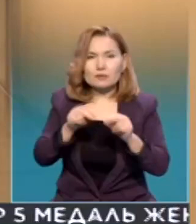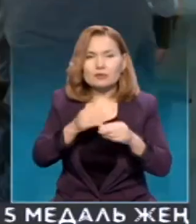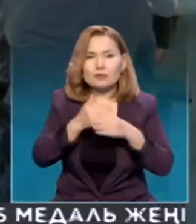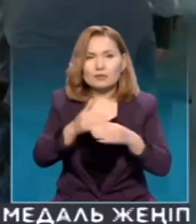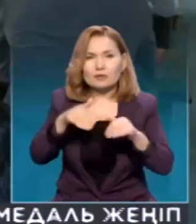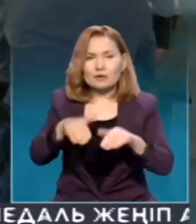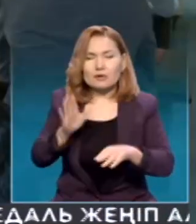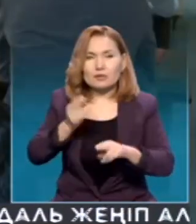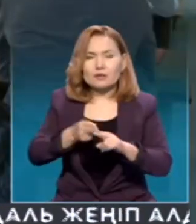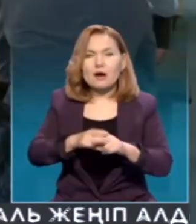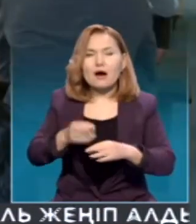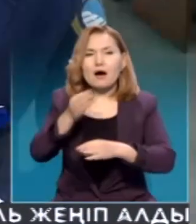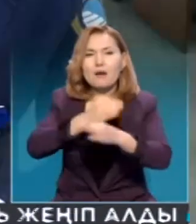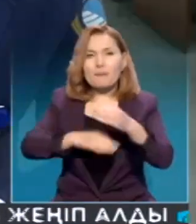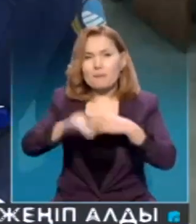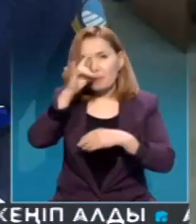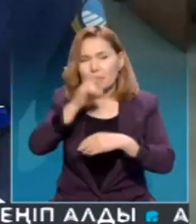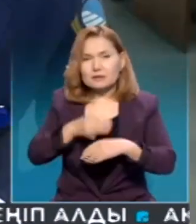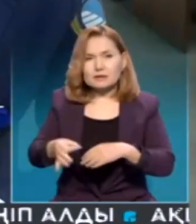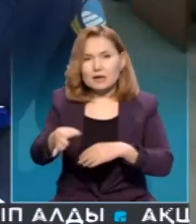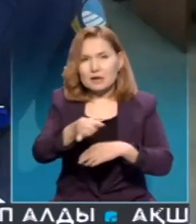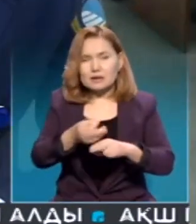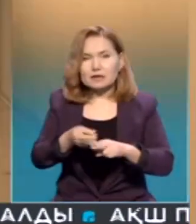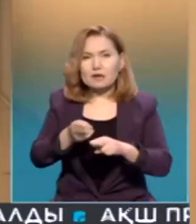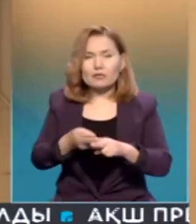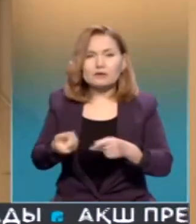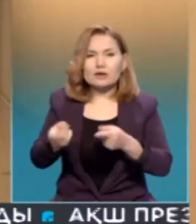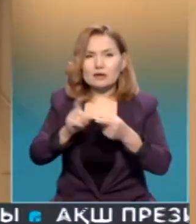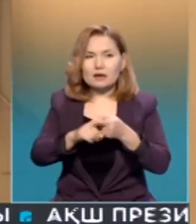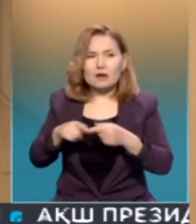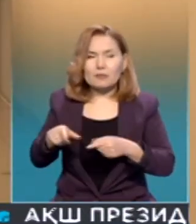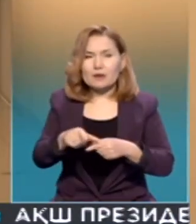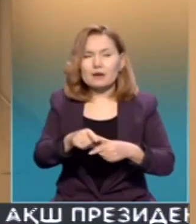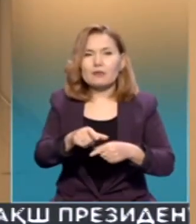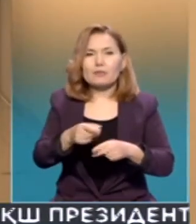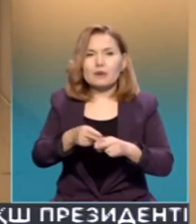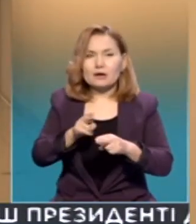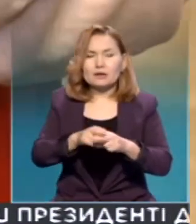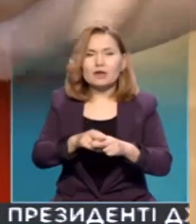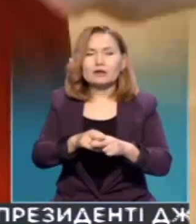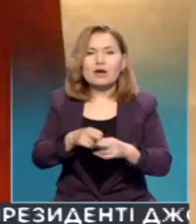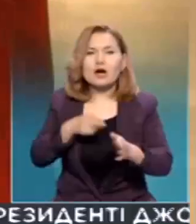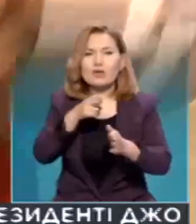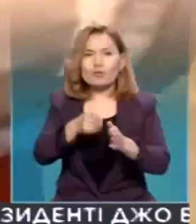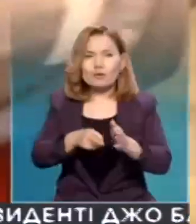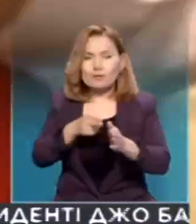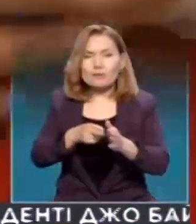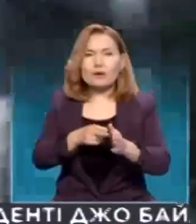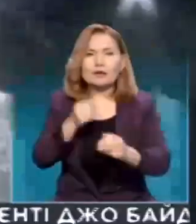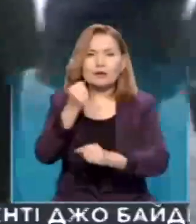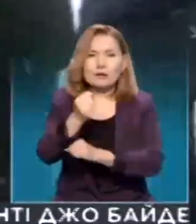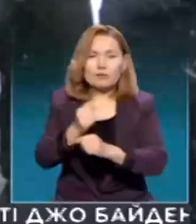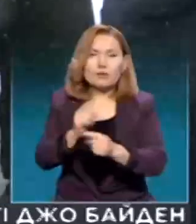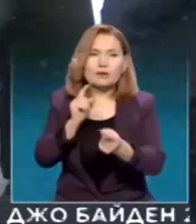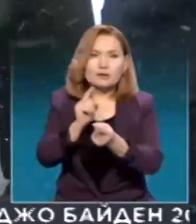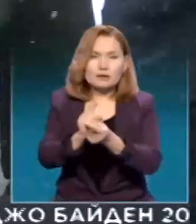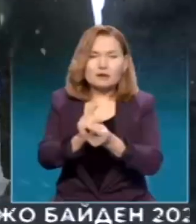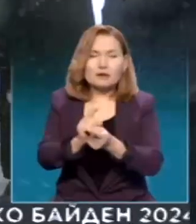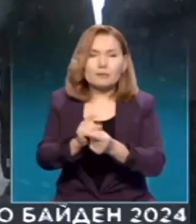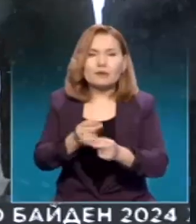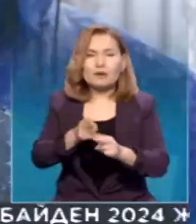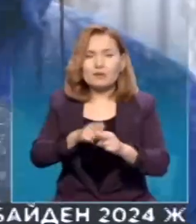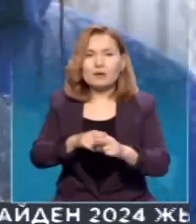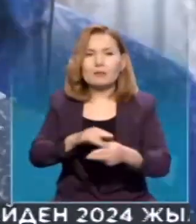солтүстікті байланыстырып отырған іргелі мекемеде тұрмыз. Біздің мақсатымыз осындағы әрбір жұмысшылардың ұсыныс-тілектерін тыңдады. Байтақ